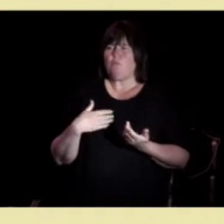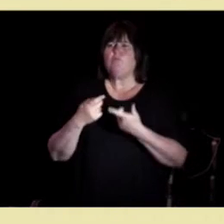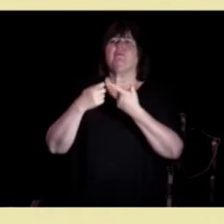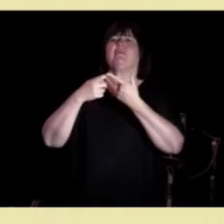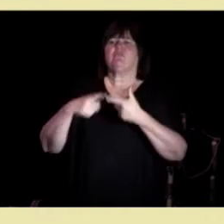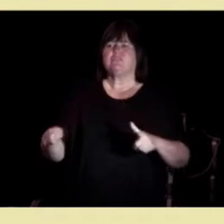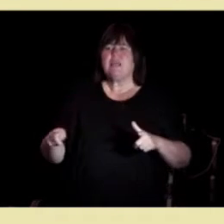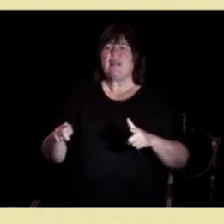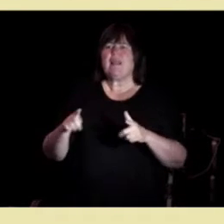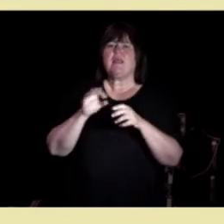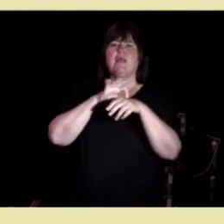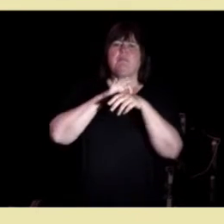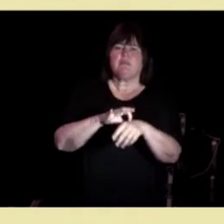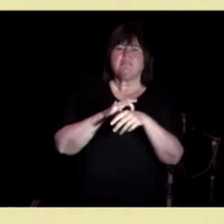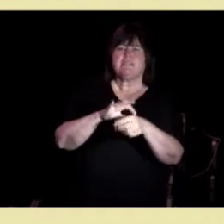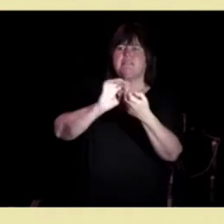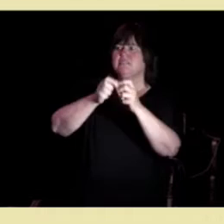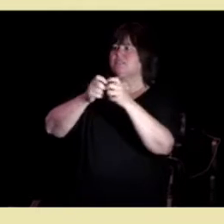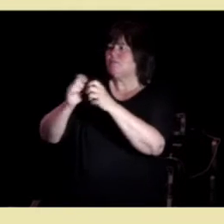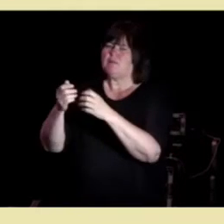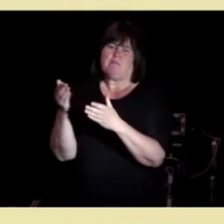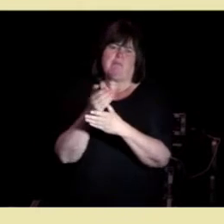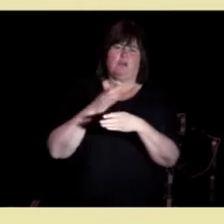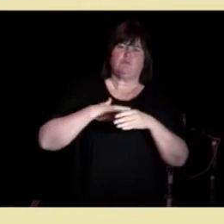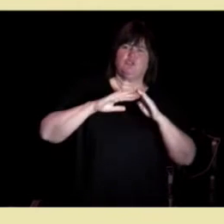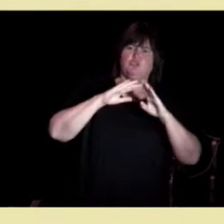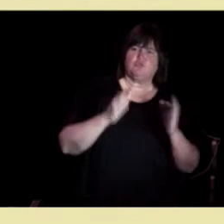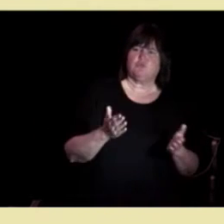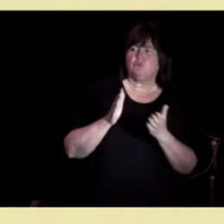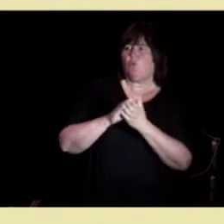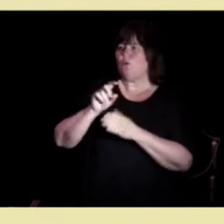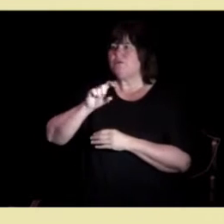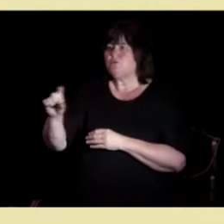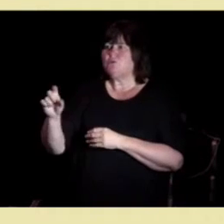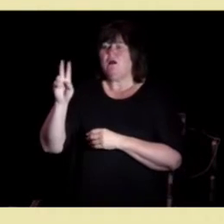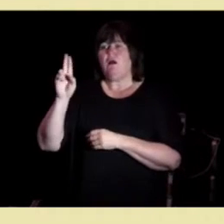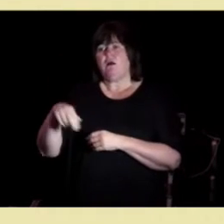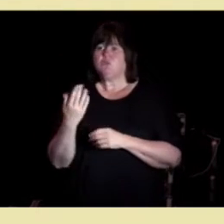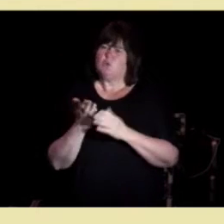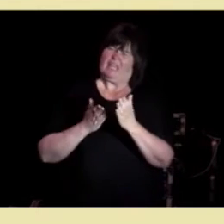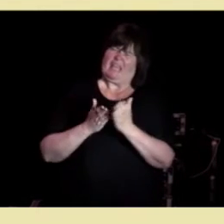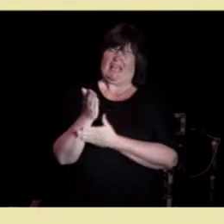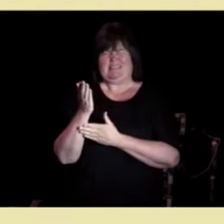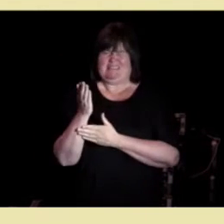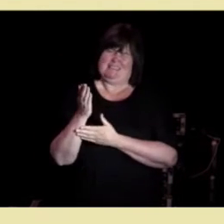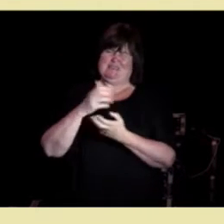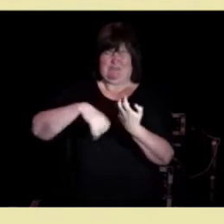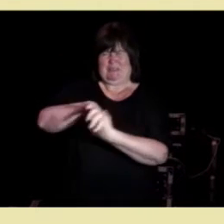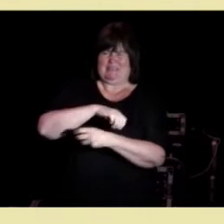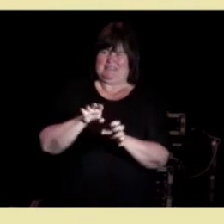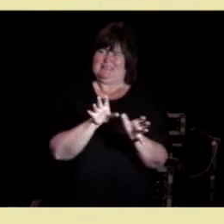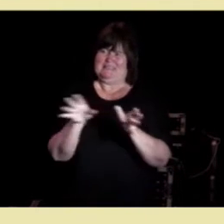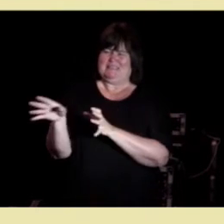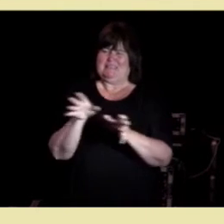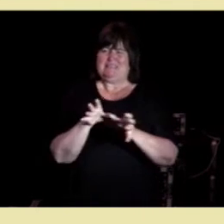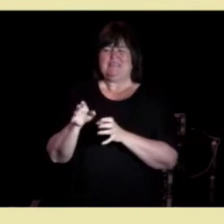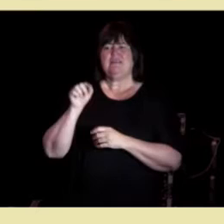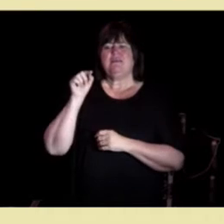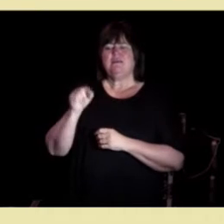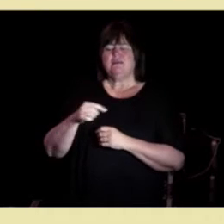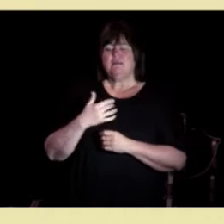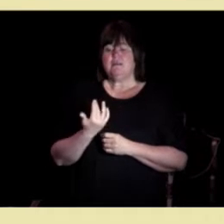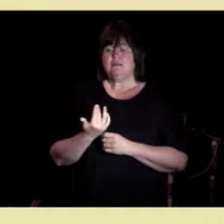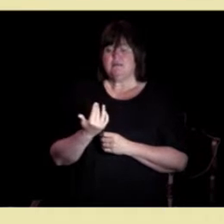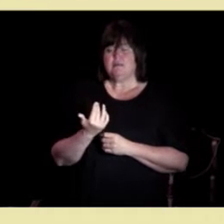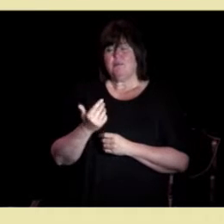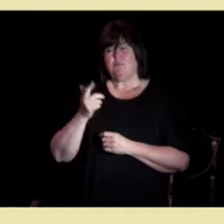forskjeller i pasientsammensetning mellom sykehus og institusjoner, den såkalte case-mixen, skyldes er